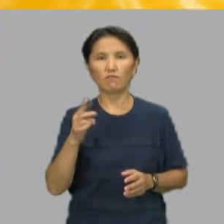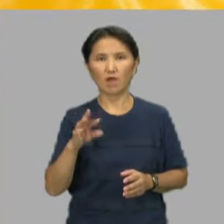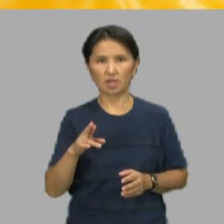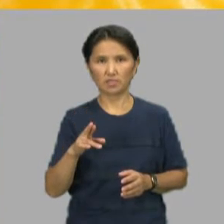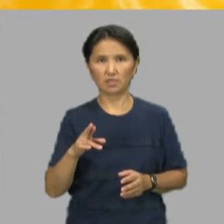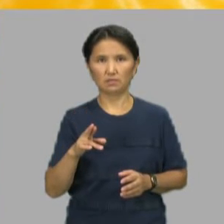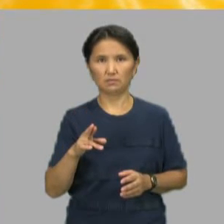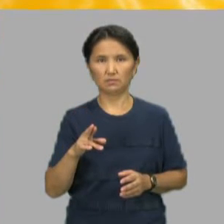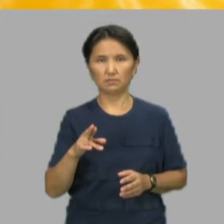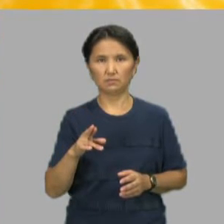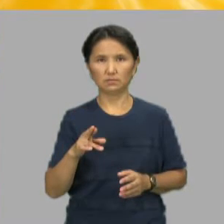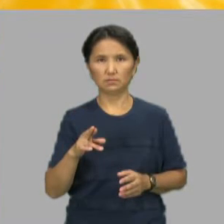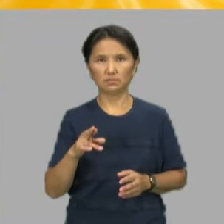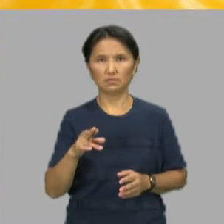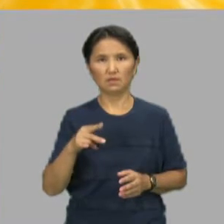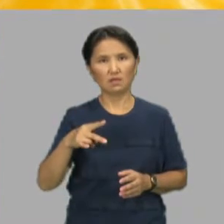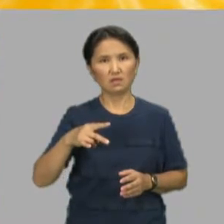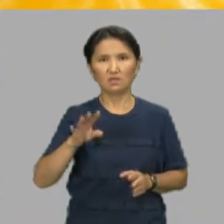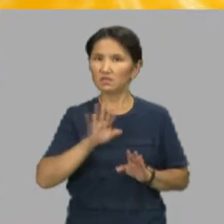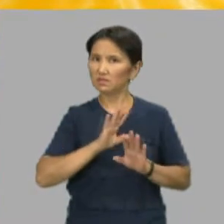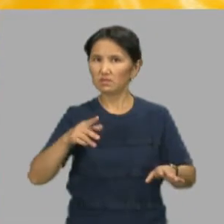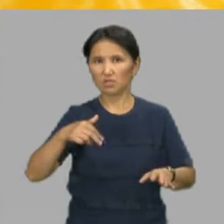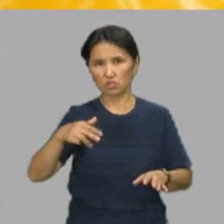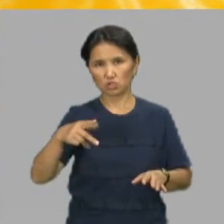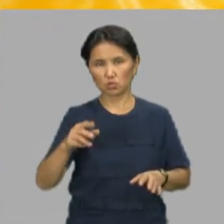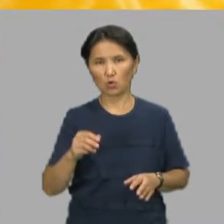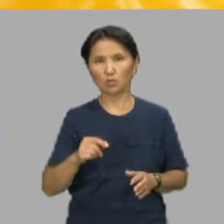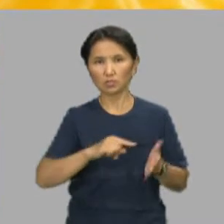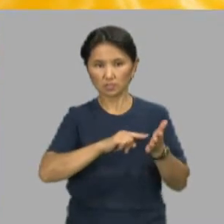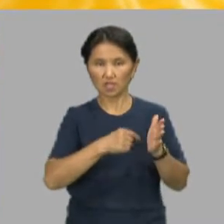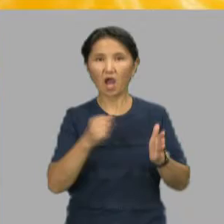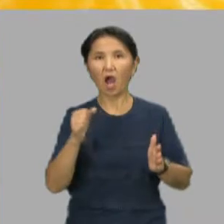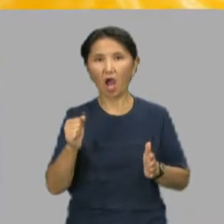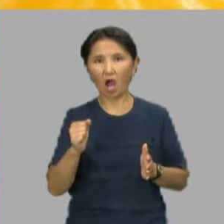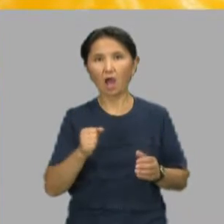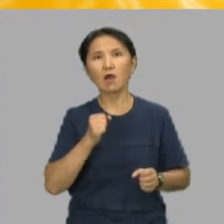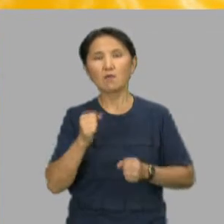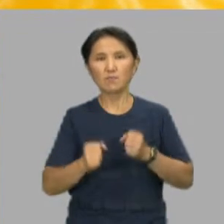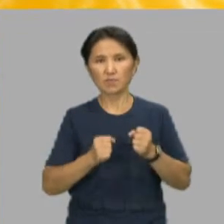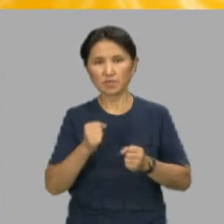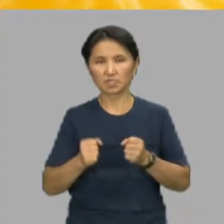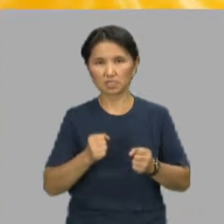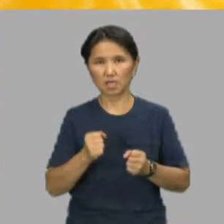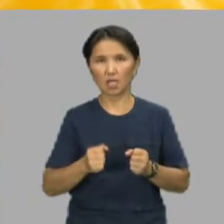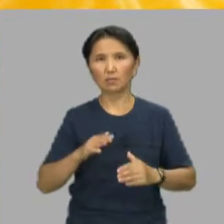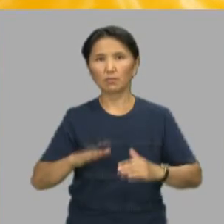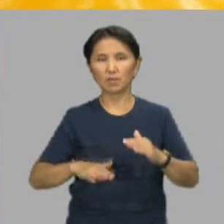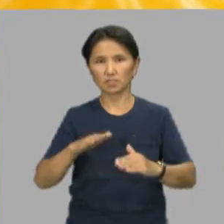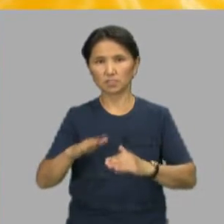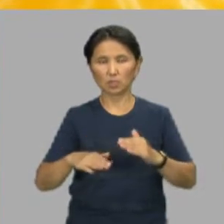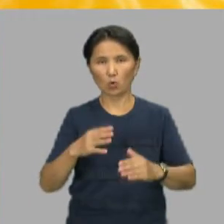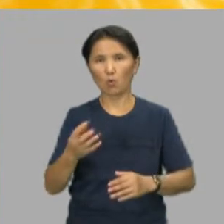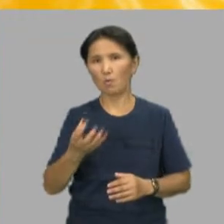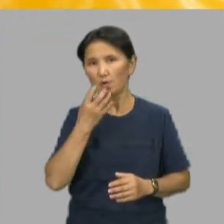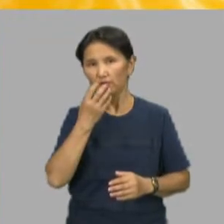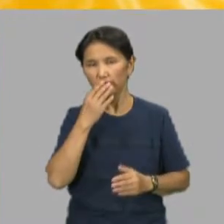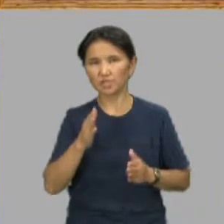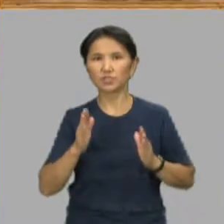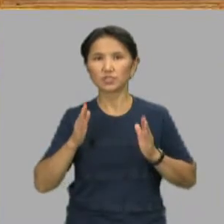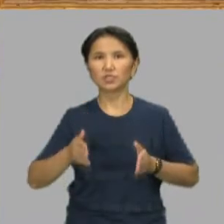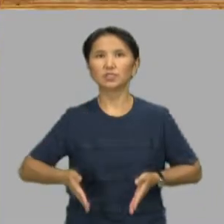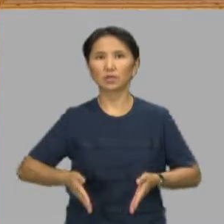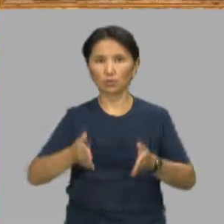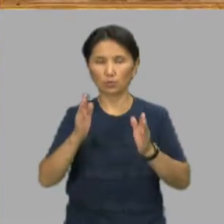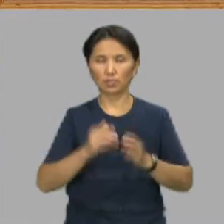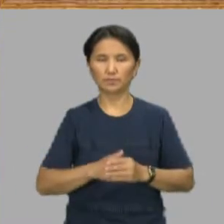Ваня не шел, а бежал босиком по горячей дороге.